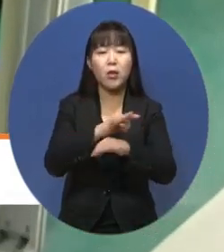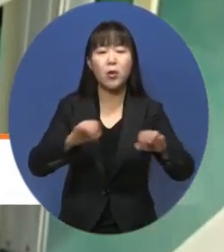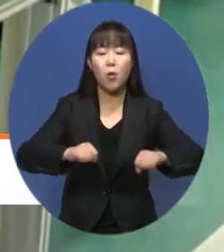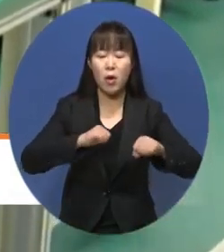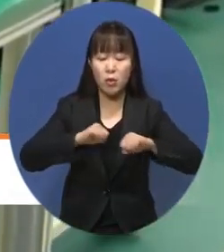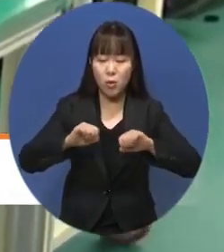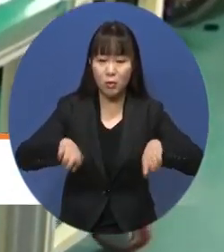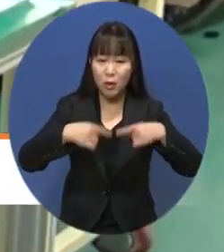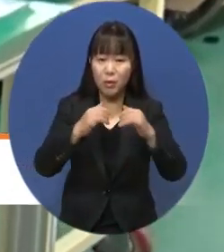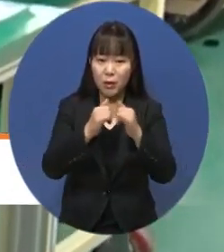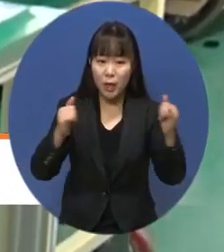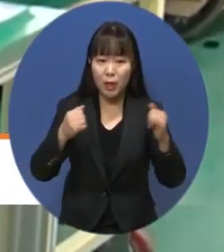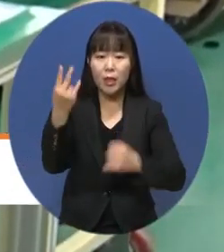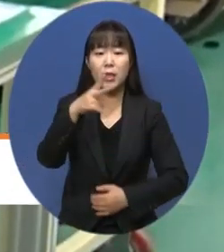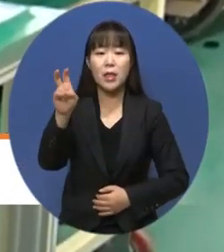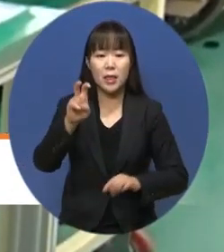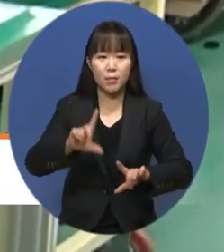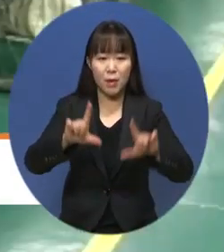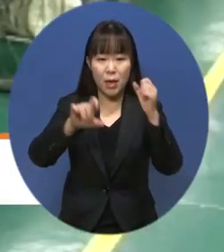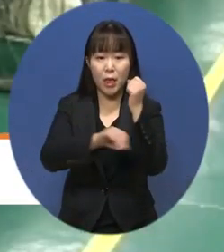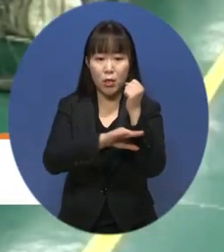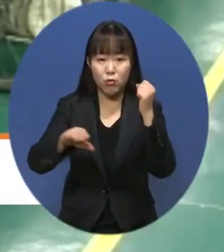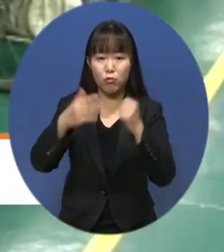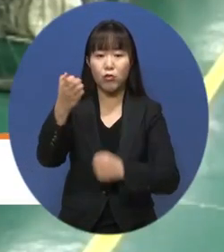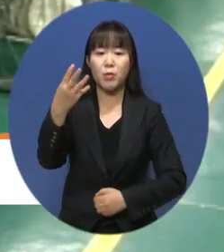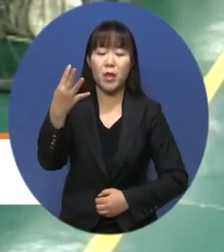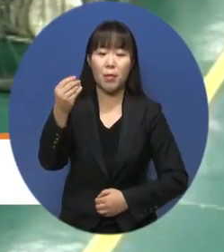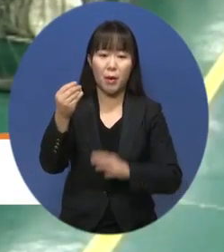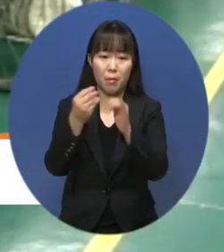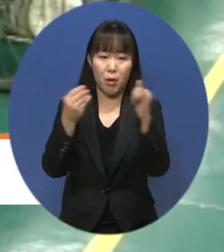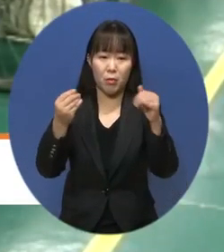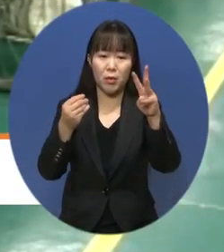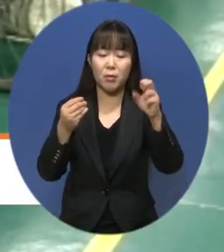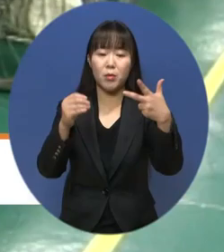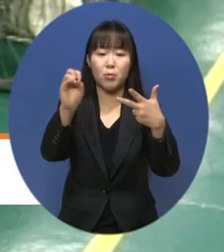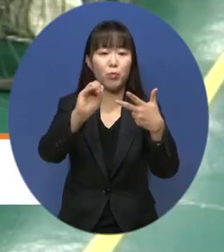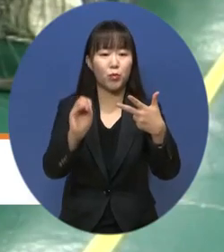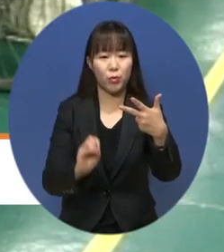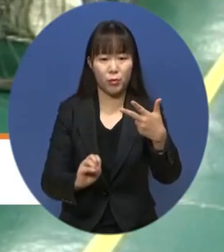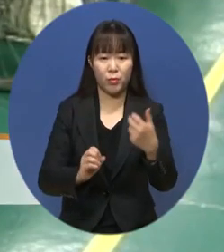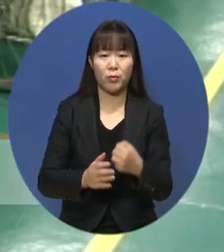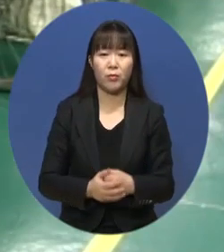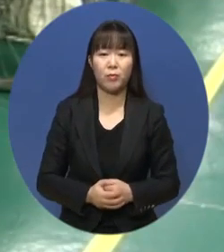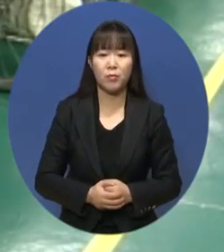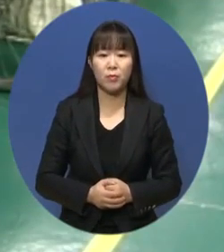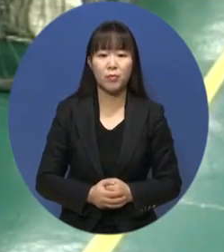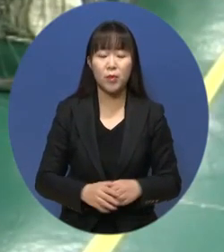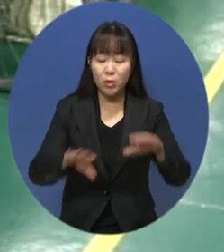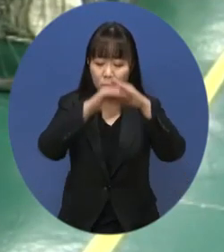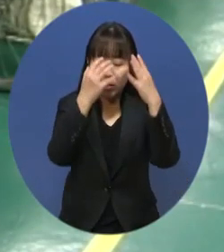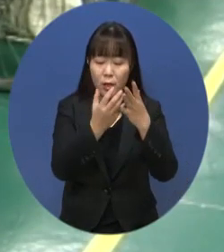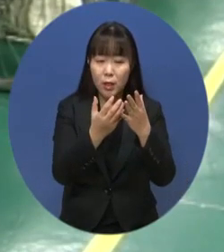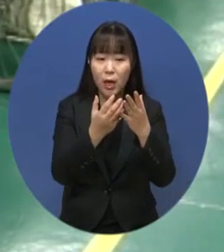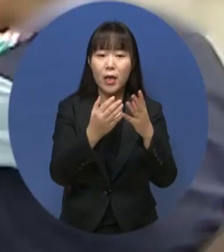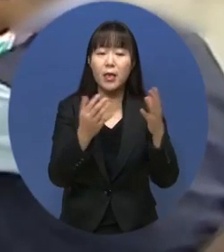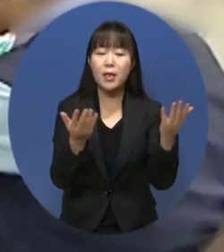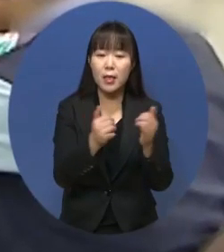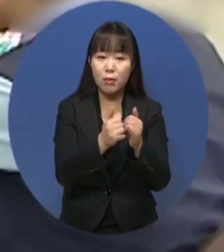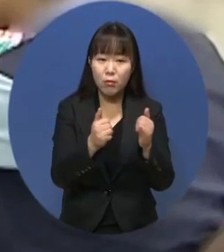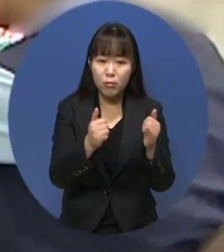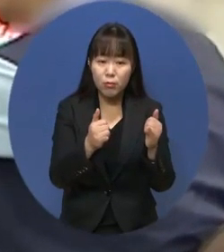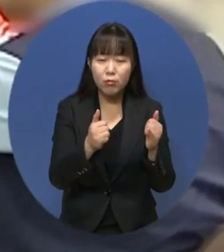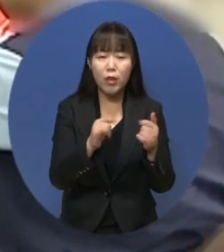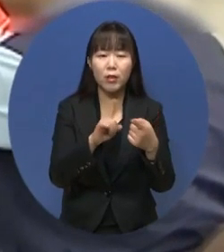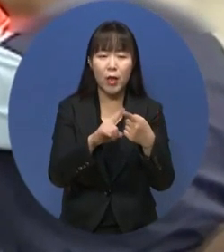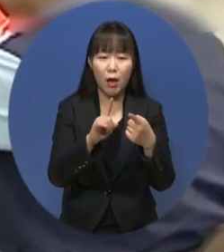2020년 기준 94 만여 명으로 37% 입니다 전체 인구의 경제활동 참가율